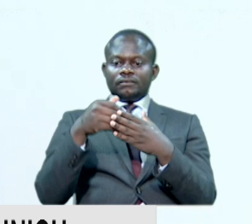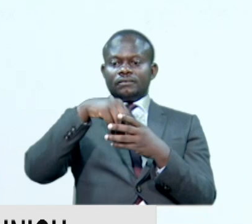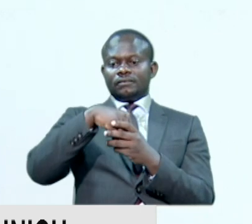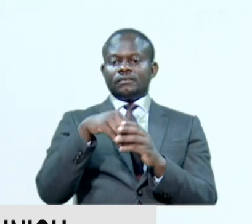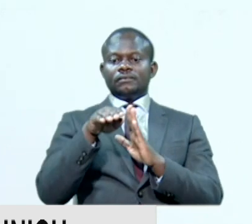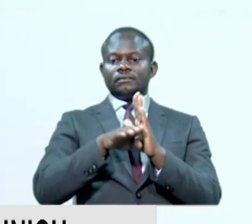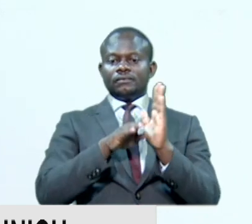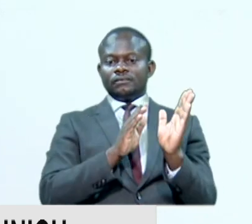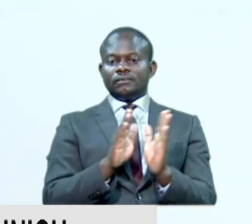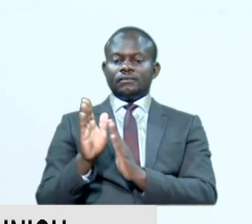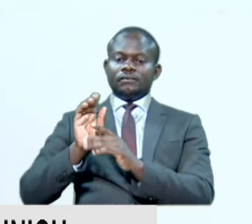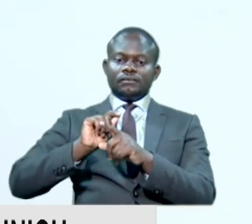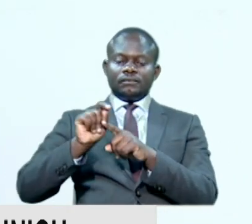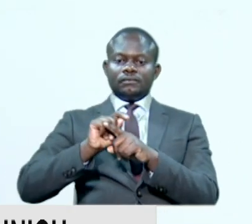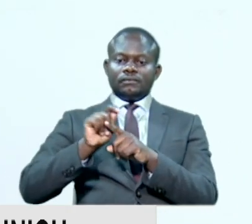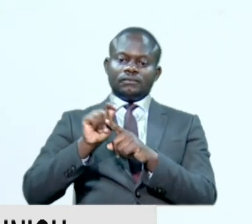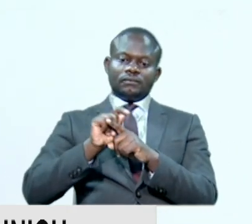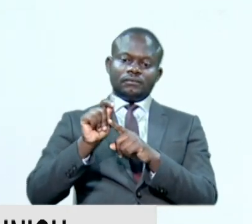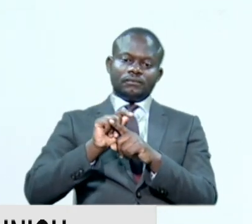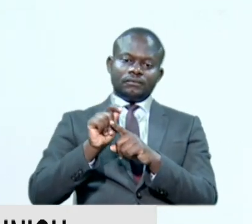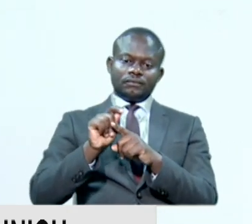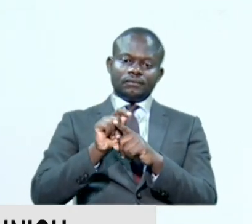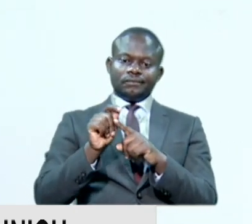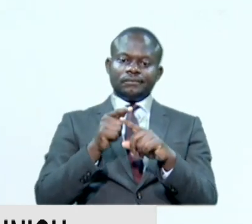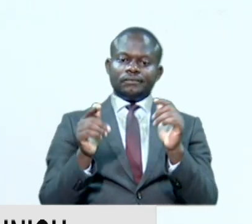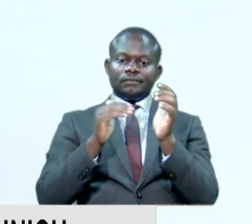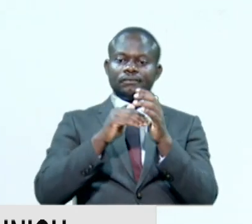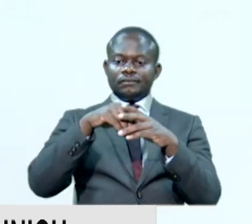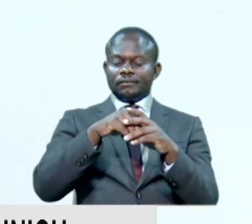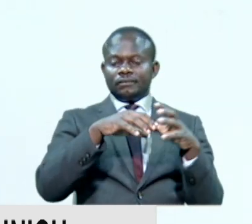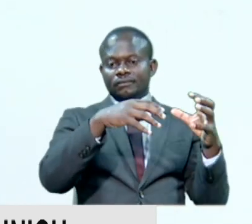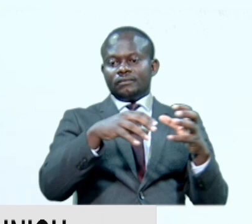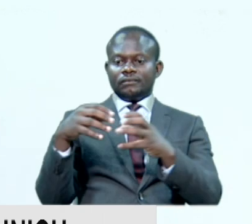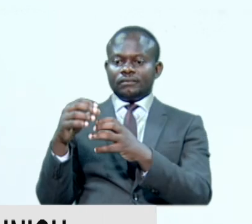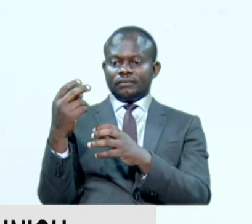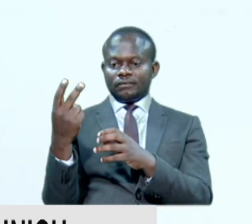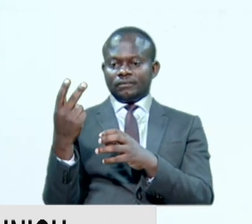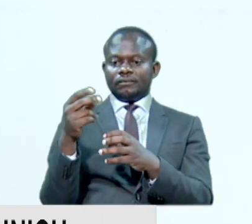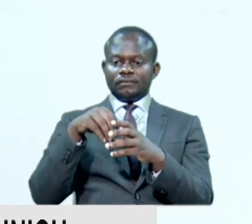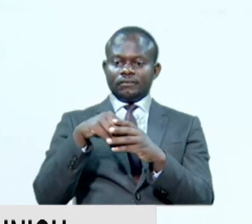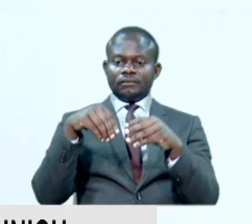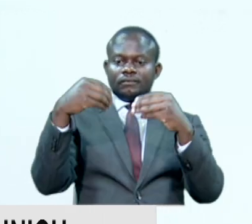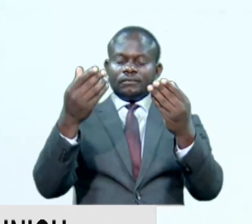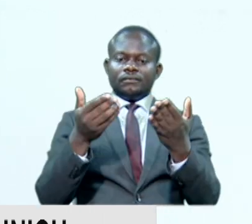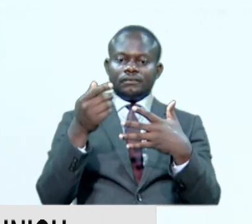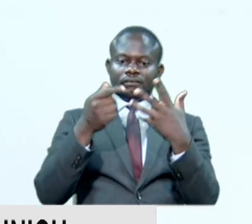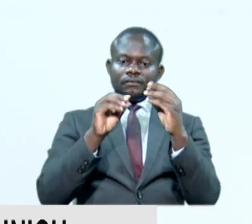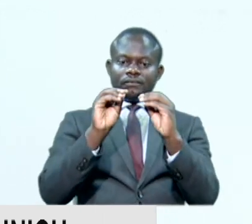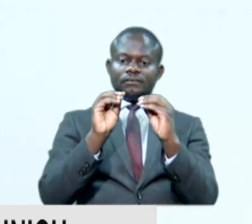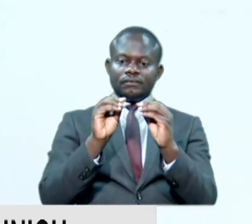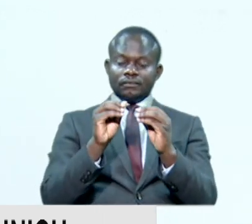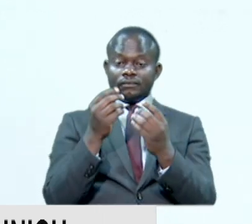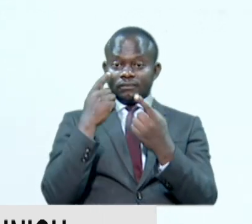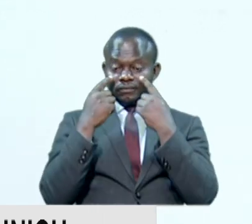na gahunda yo gutegura abatoza bikaba harimo ibice bibiri harimo gutanga amasomo imbona